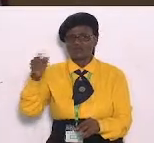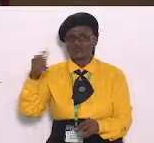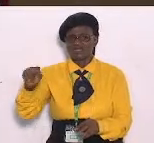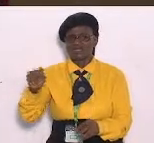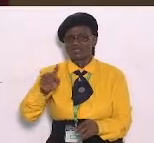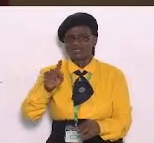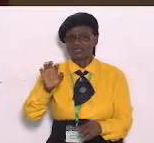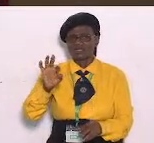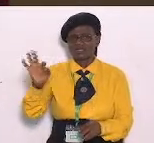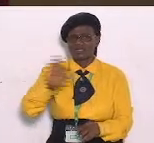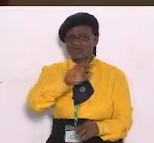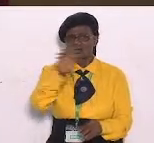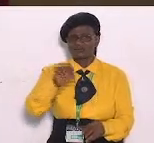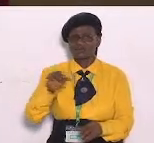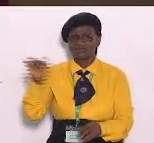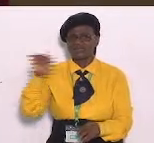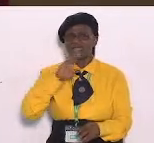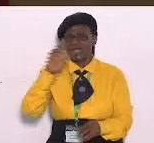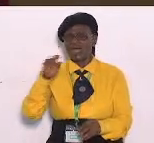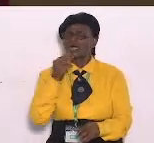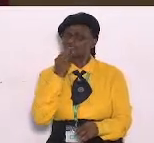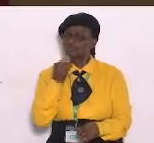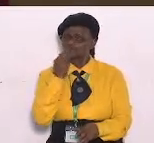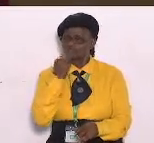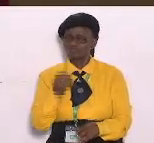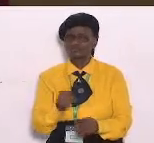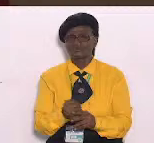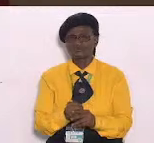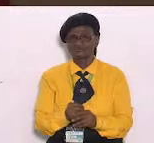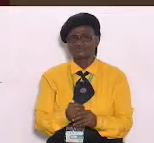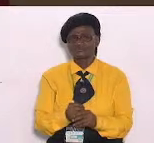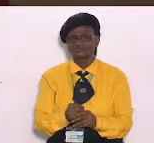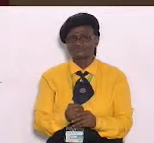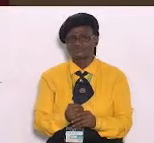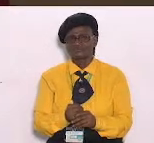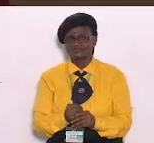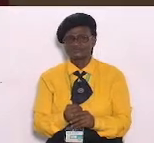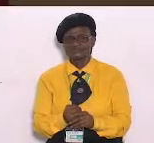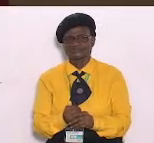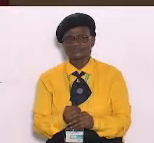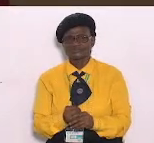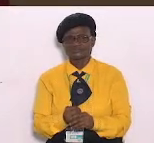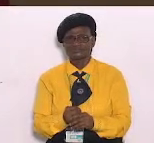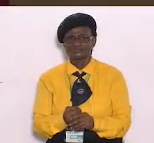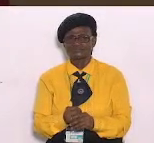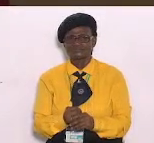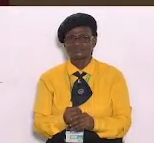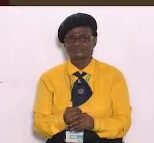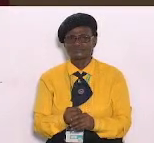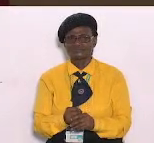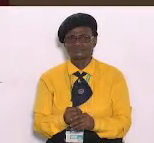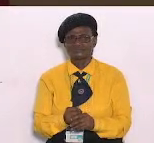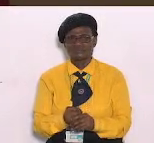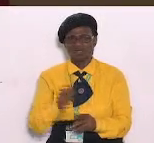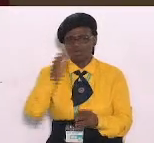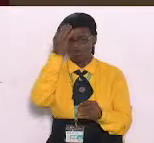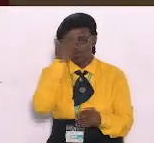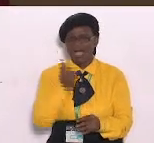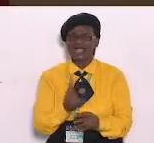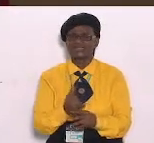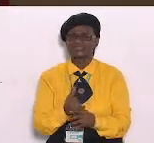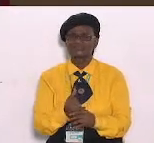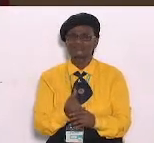chose 20 % de ces 900 son ét les Juifs